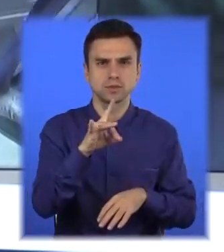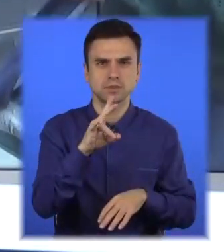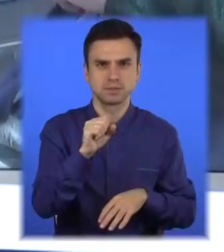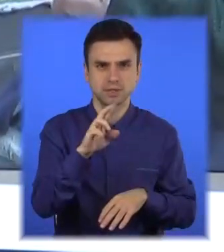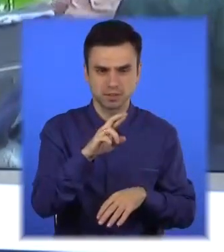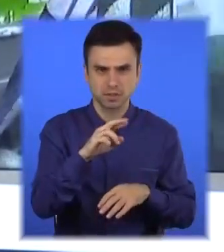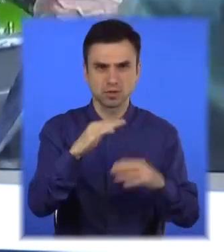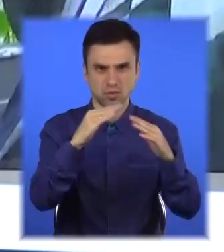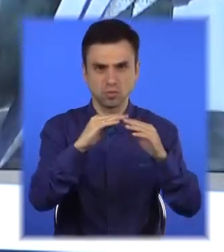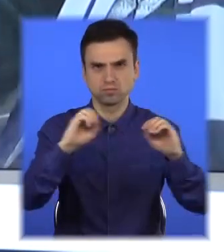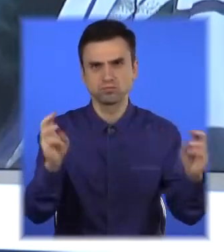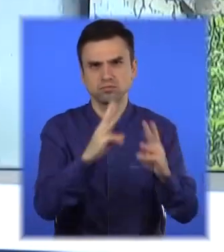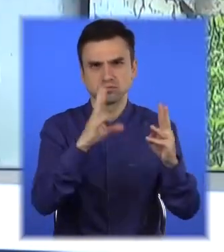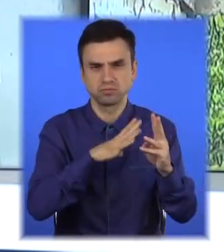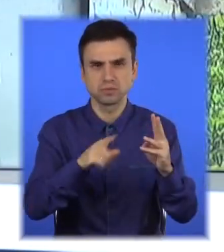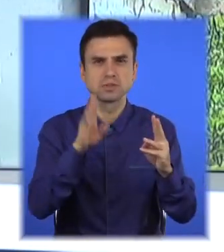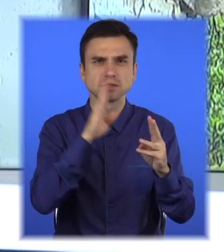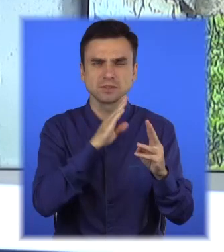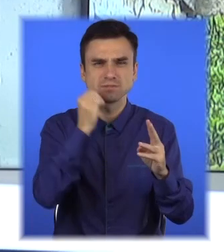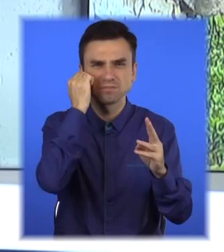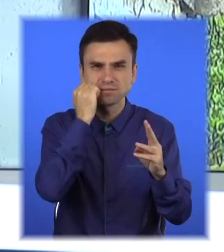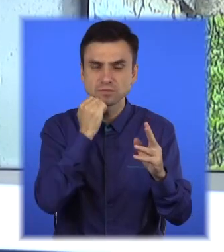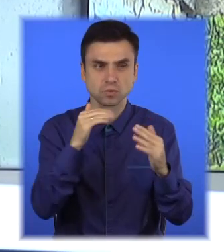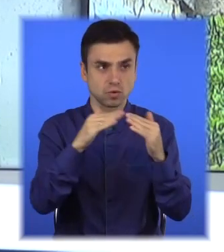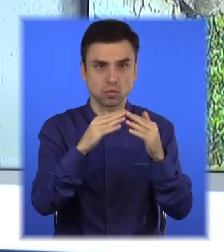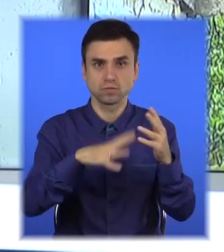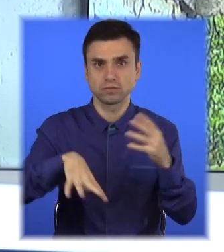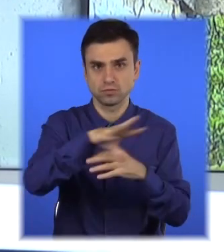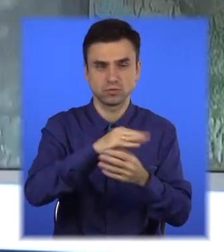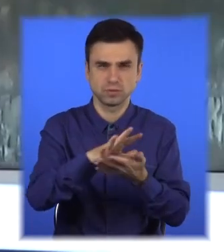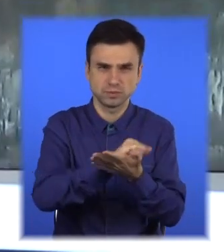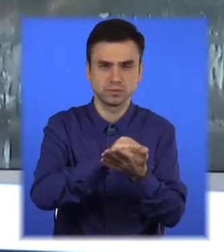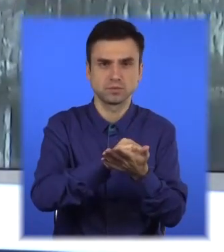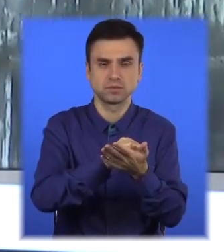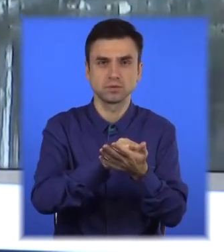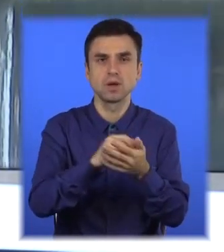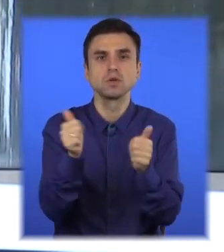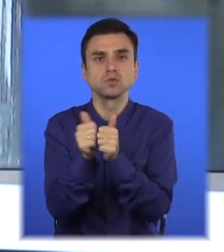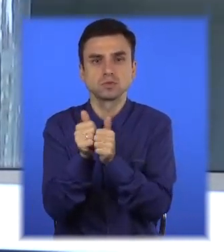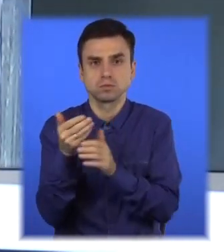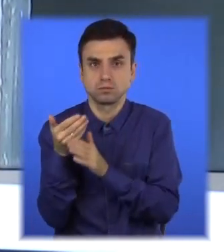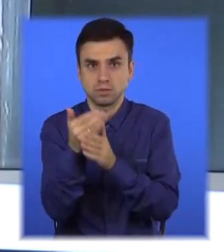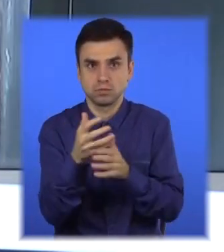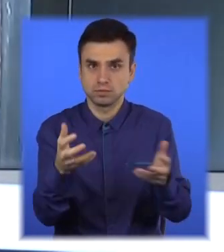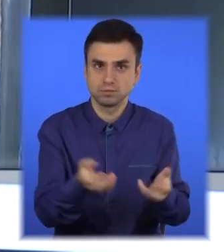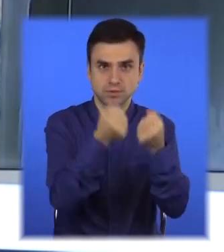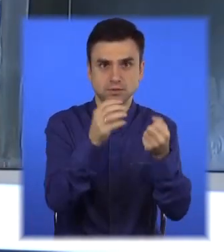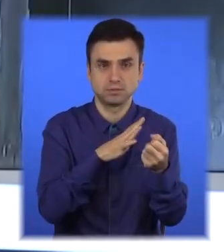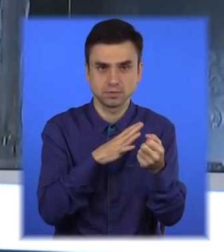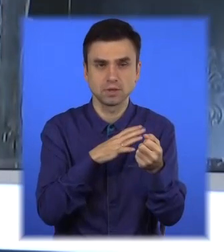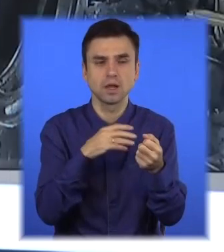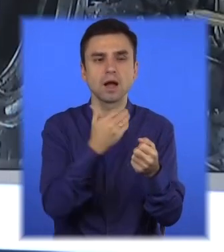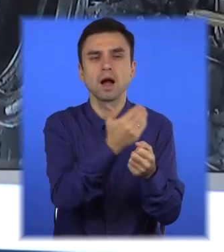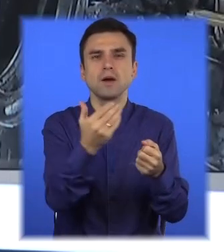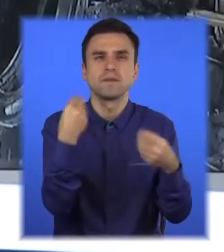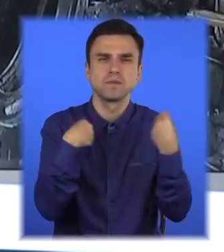згорів вщент. Жінку врятували сусіди. Вони вивели її з помешкання. Майно, одяг та всі документи.